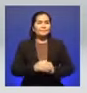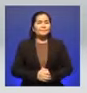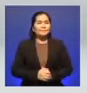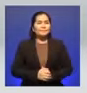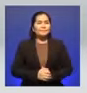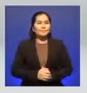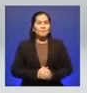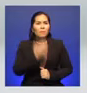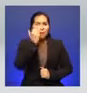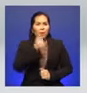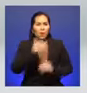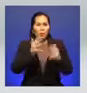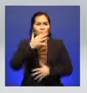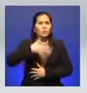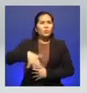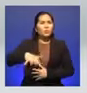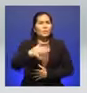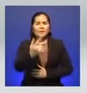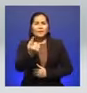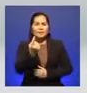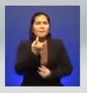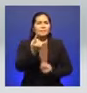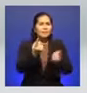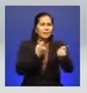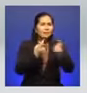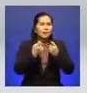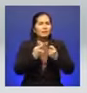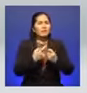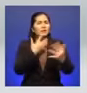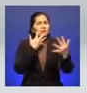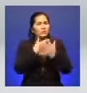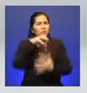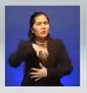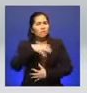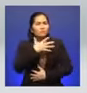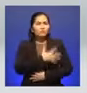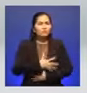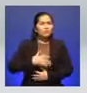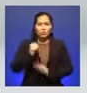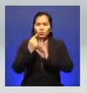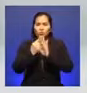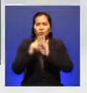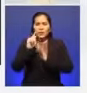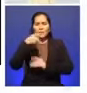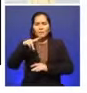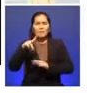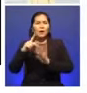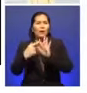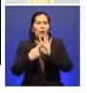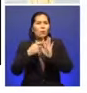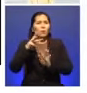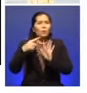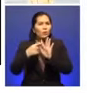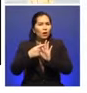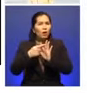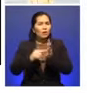ซึ่งคนส่วนใหญ่เนี่ยก็มักจะถามนะคะความจริงเนี่ยคำว่าเรือนจำสุขภาวะเนี่ยเพิ่งเกิดได้ไม่นานนะคะตั้งแต่สสส.เข้ามาทำ